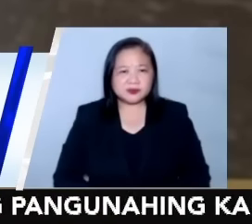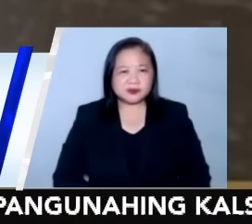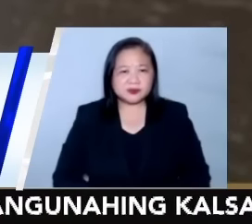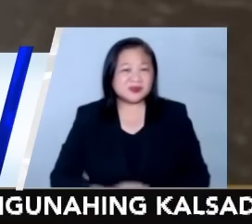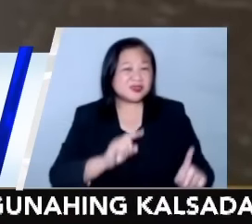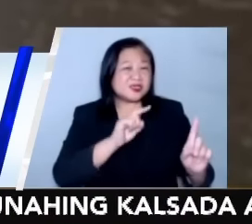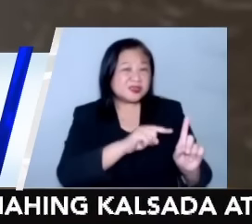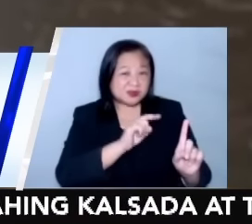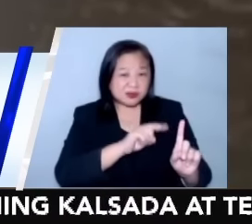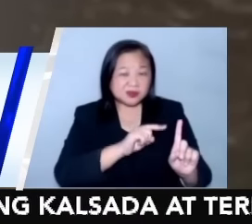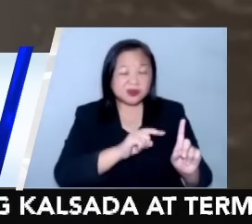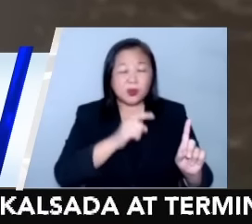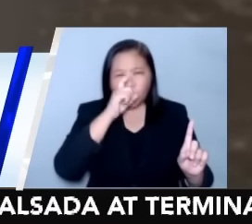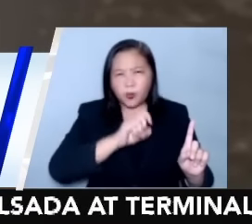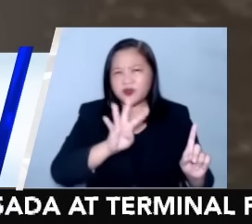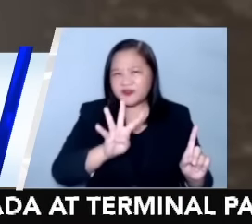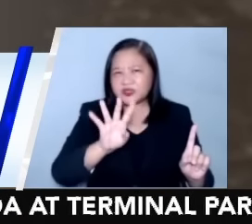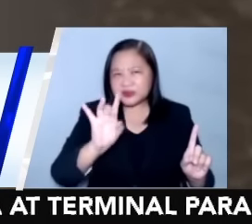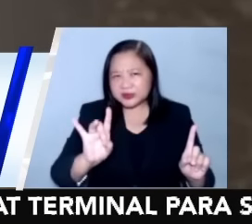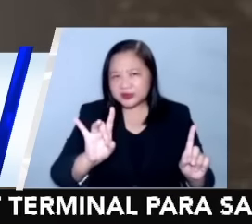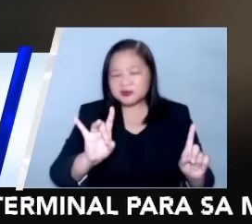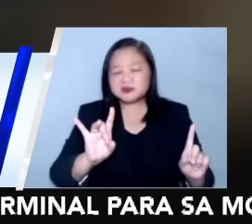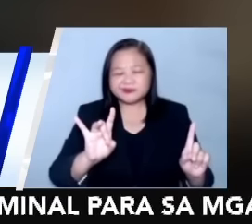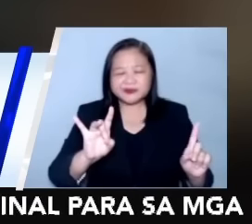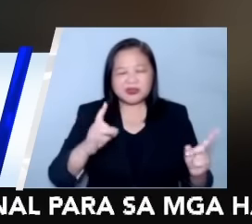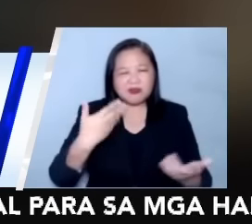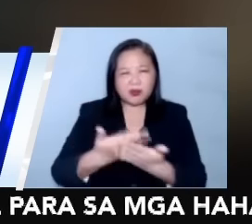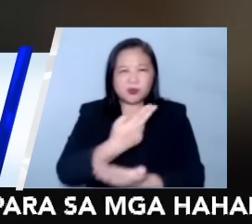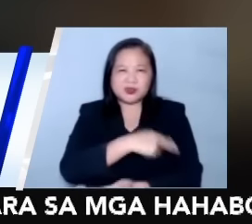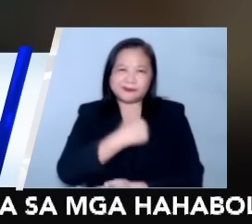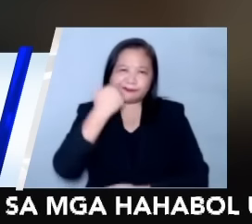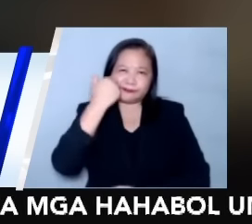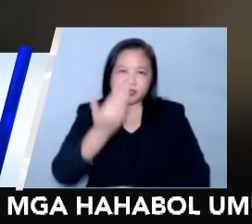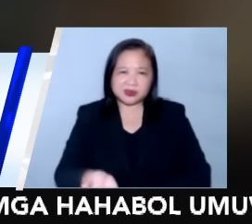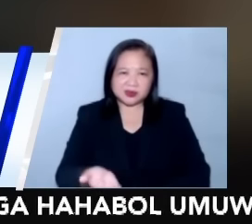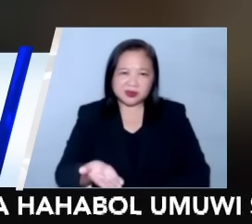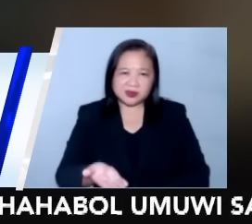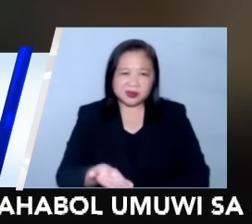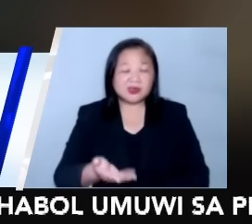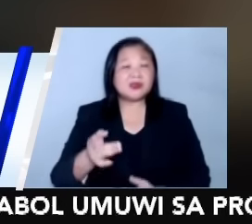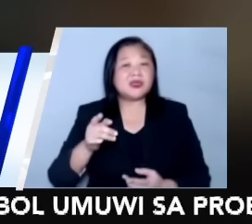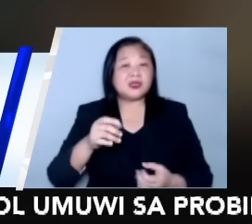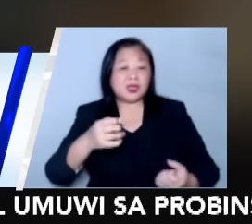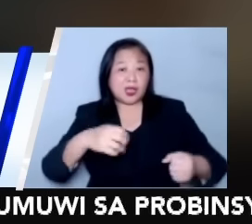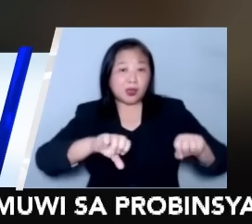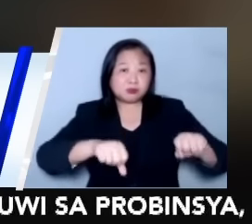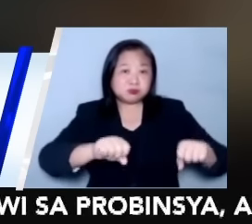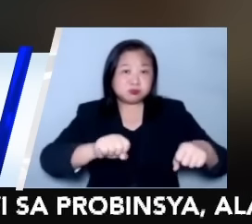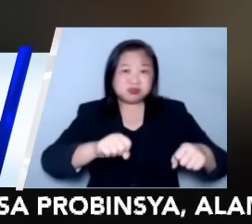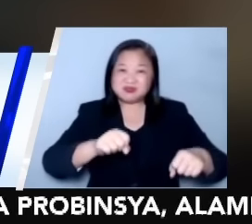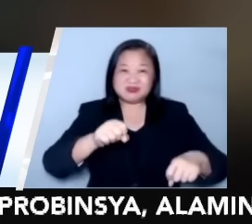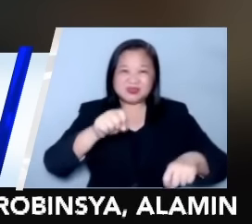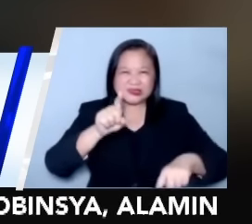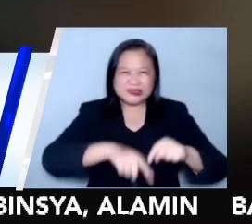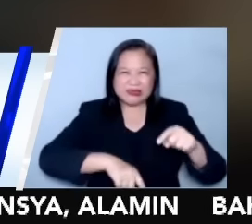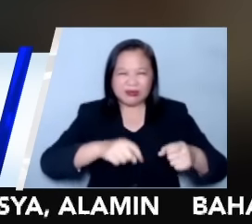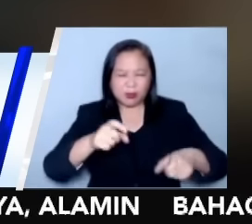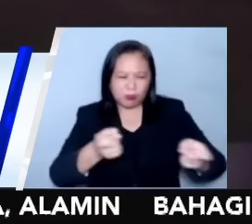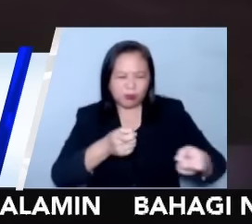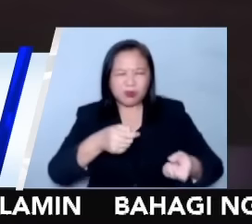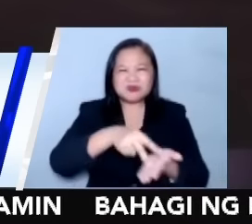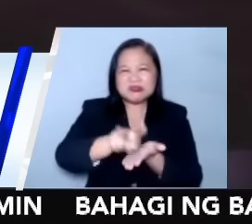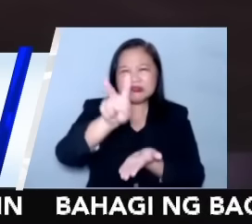ang 48-anyos na biktima. Ayon sa mga otoridad, nawalan ng kontrol ang rider dahil sa madulas na kalsada kasunod ng